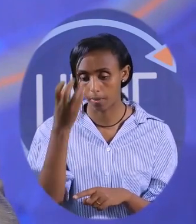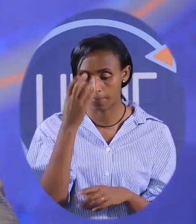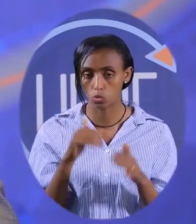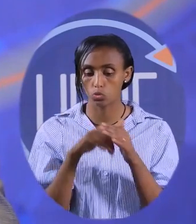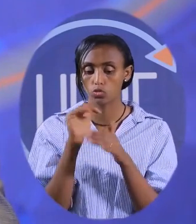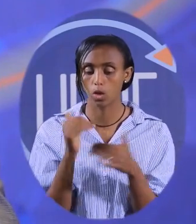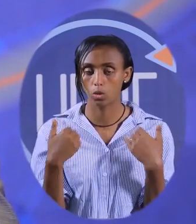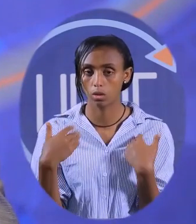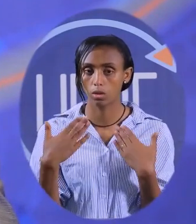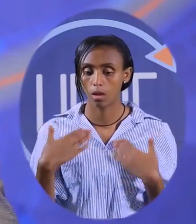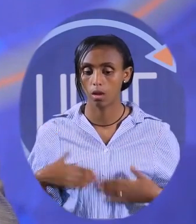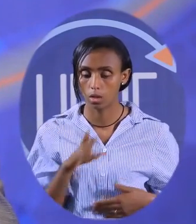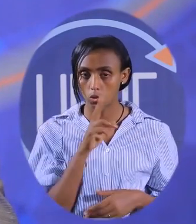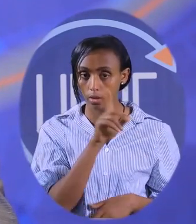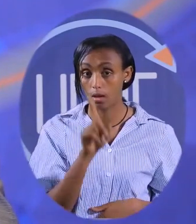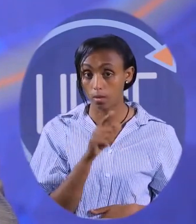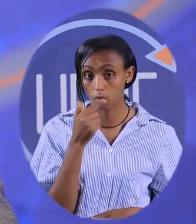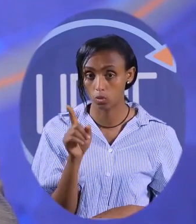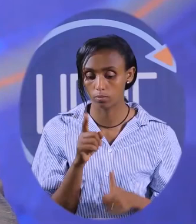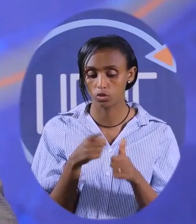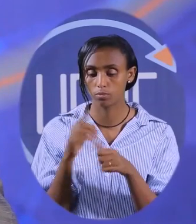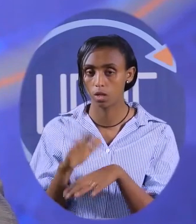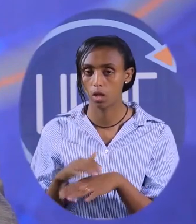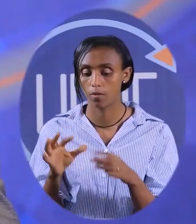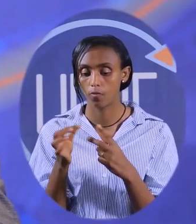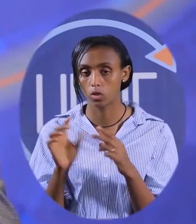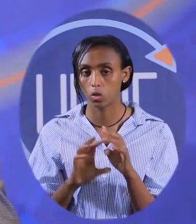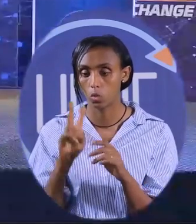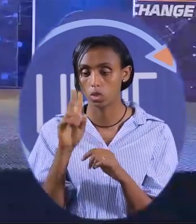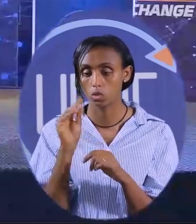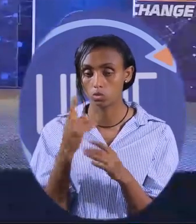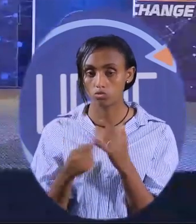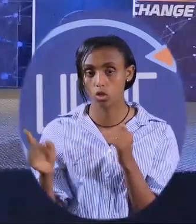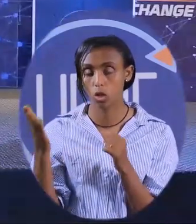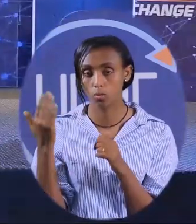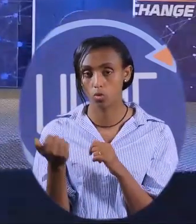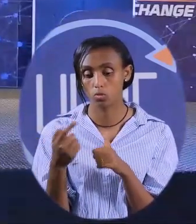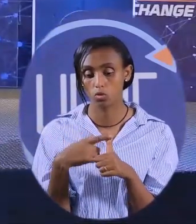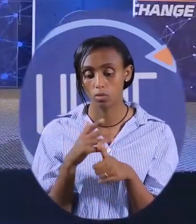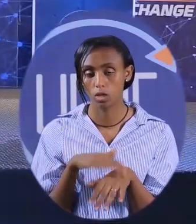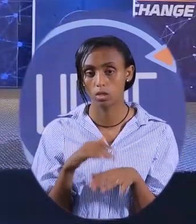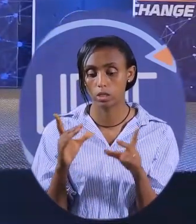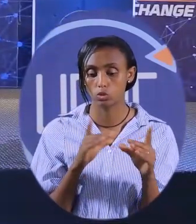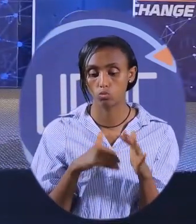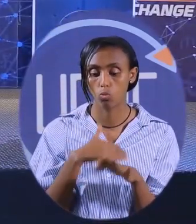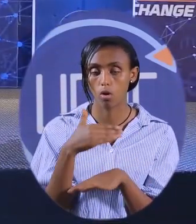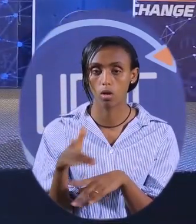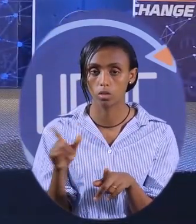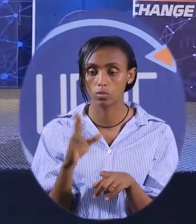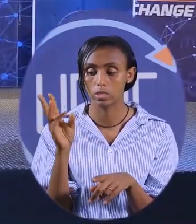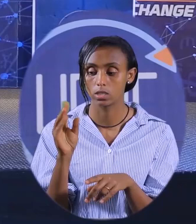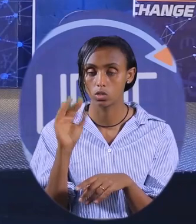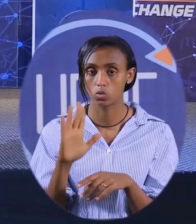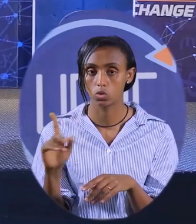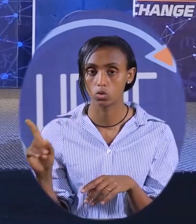ውጭ ያሉት አካላት ናቸው ተጠያቂ ብለው መጀመሪያ ላይ ቮት ያደረጉ 2 ሰዎች ብቻ ነበሩ። መጀመሪያ ከክርክሩ በኋላ